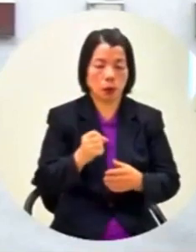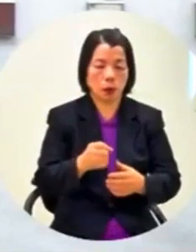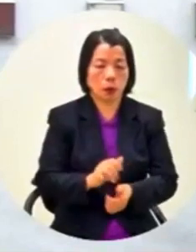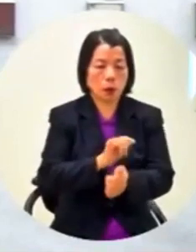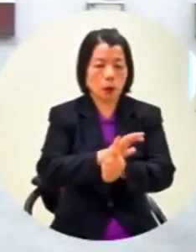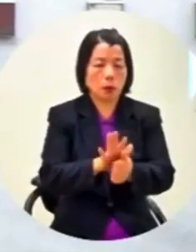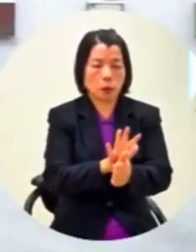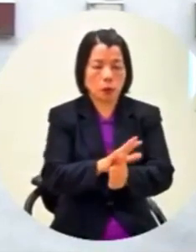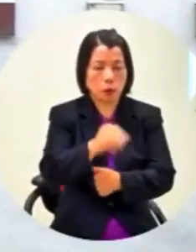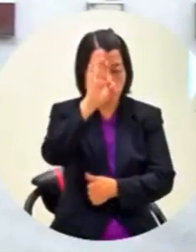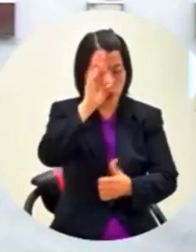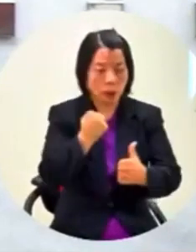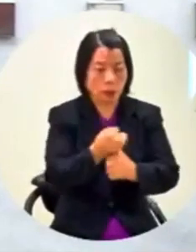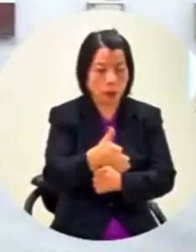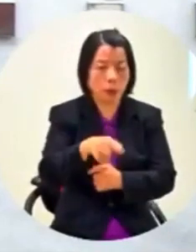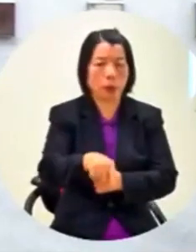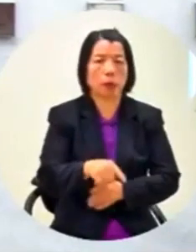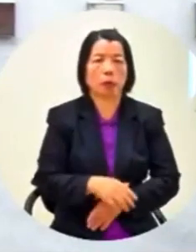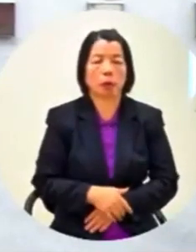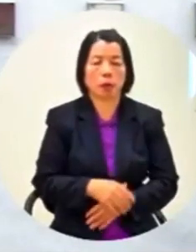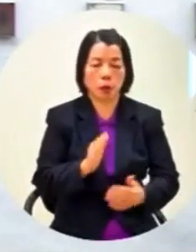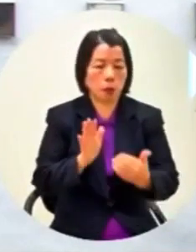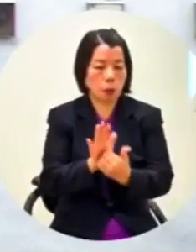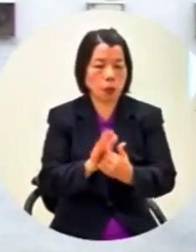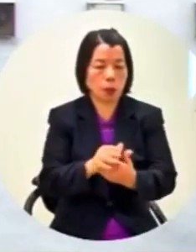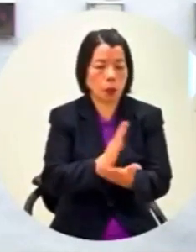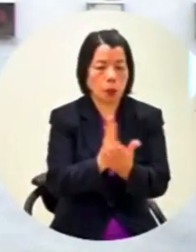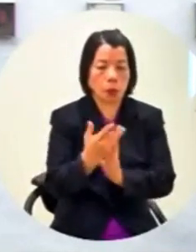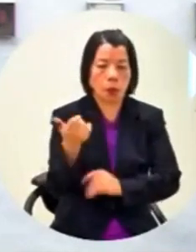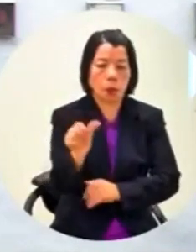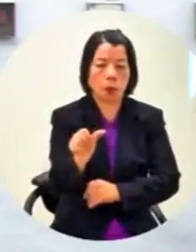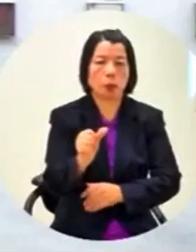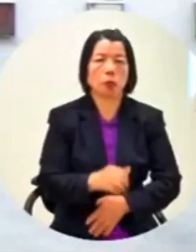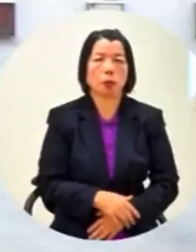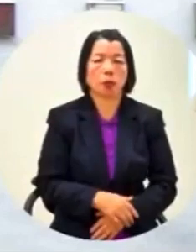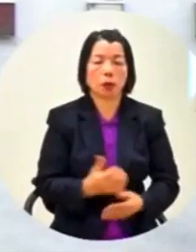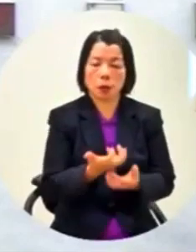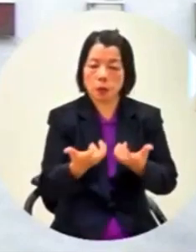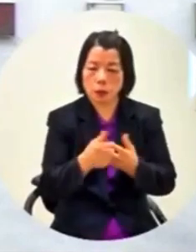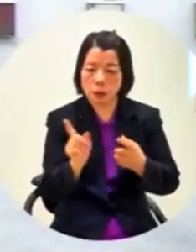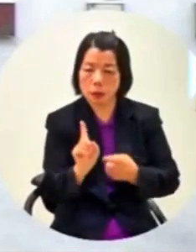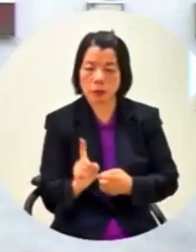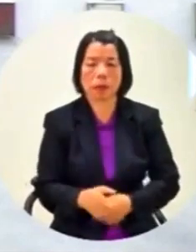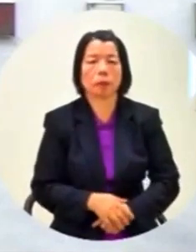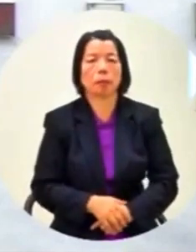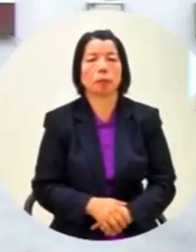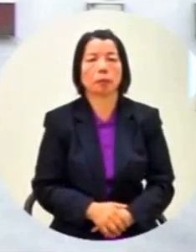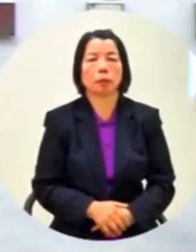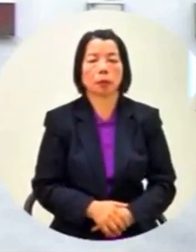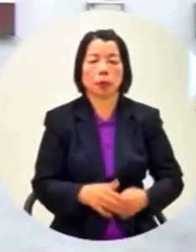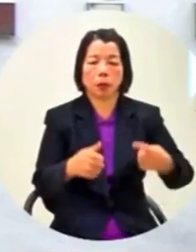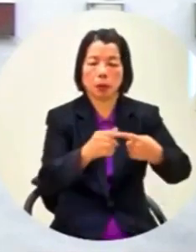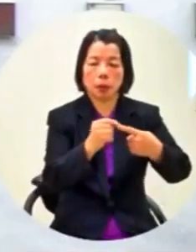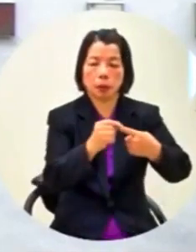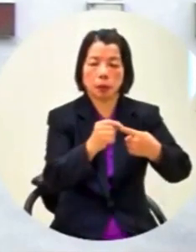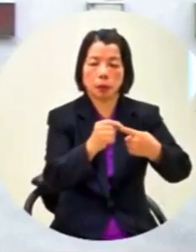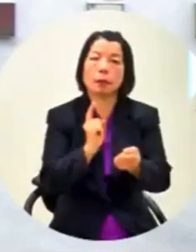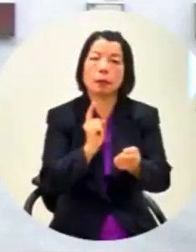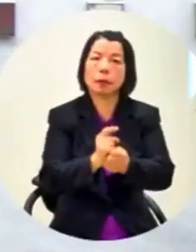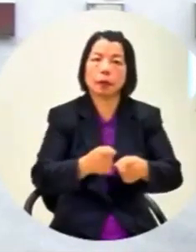情，定有5大防疫策略，分别为：边境的管制